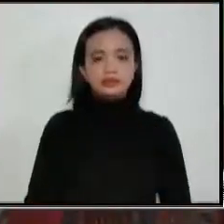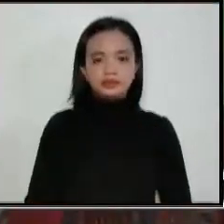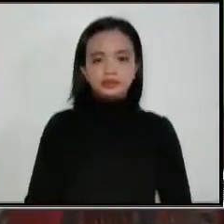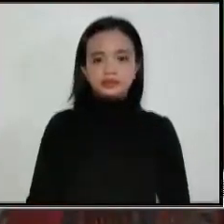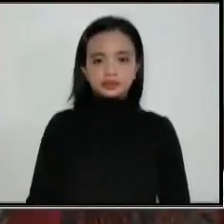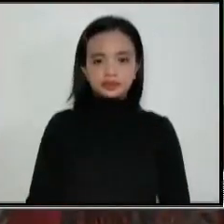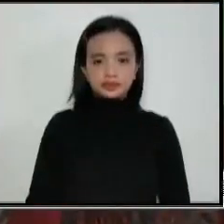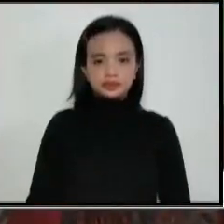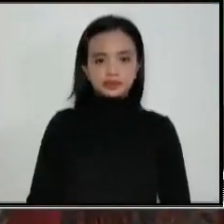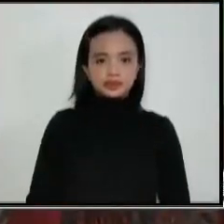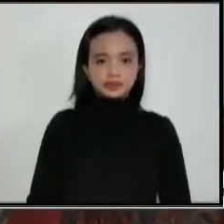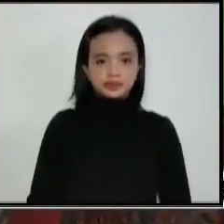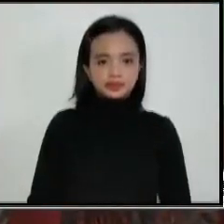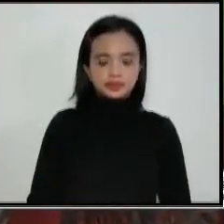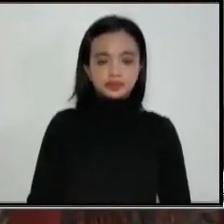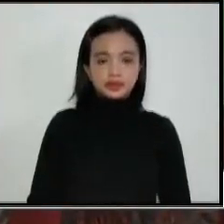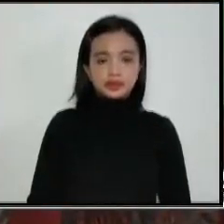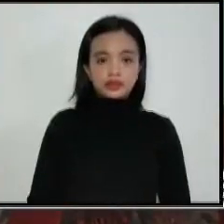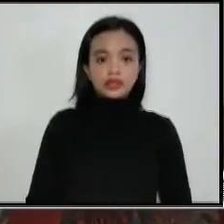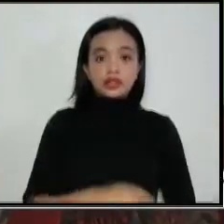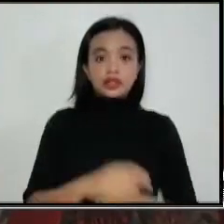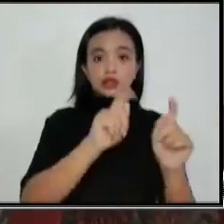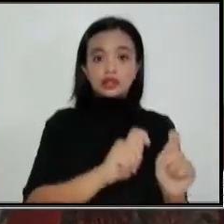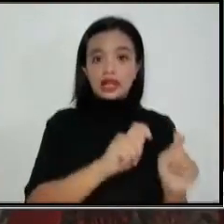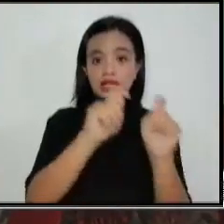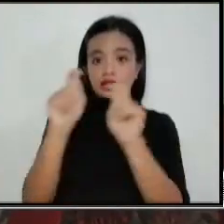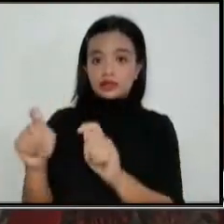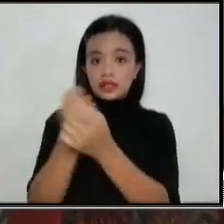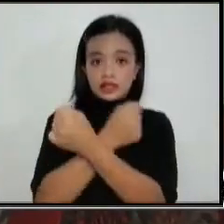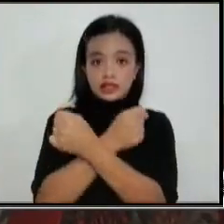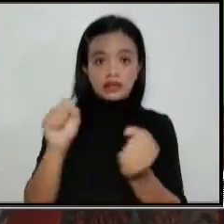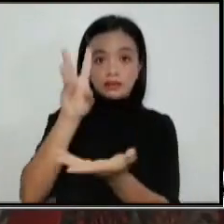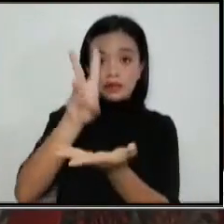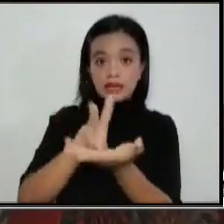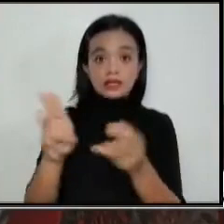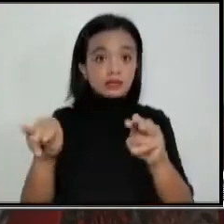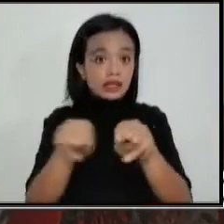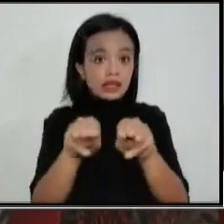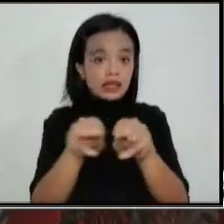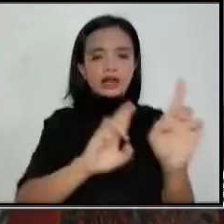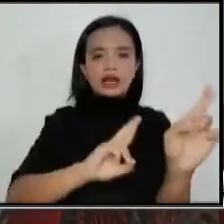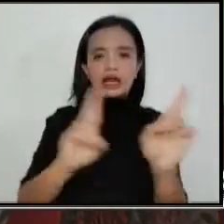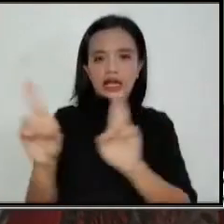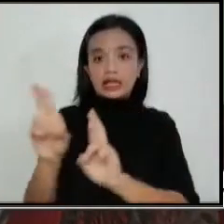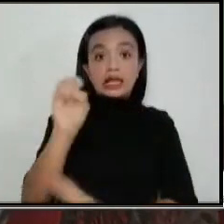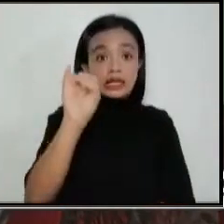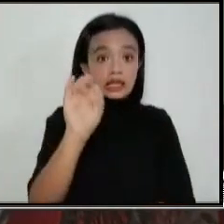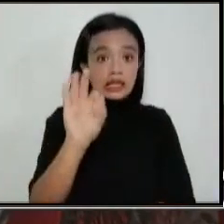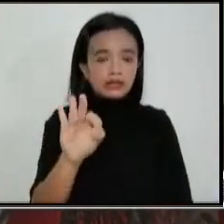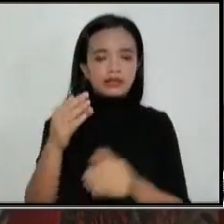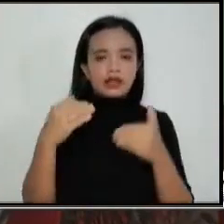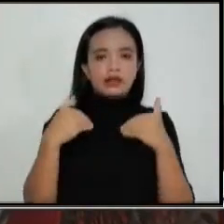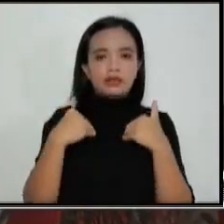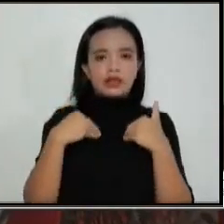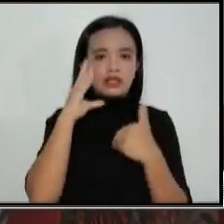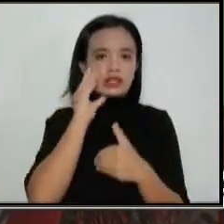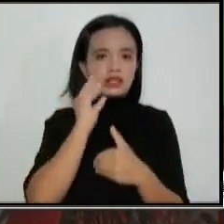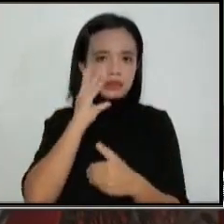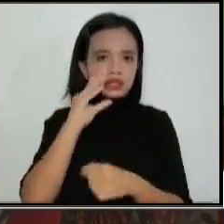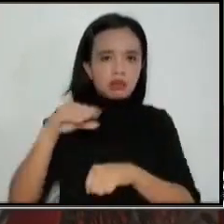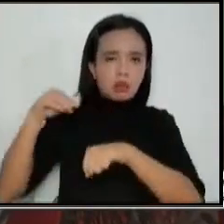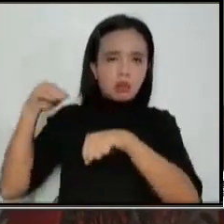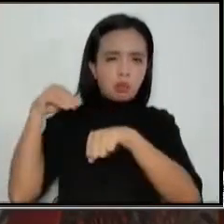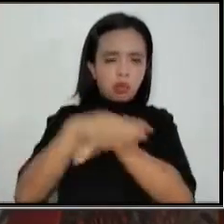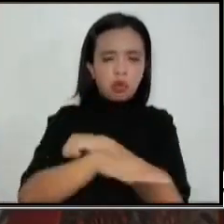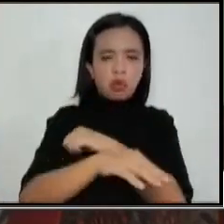Nakahanda na rin ang evacuation centers ng Marikina sakaling kailanganin sa oras na maranasan ang epekto ng bagyong Mawar at habagat sa